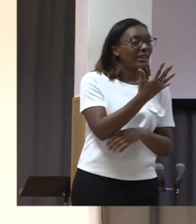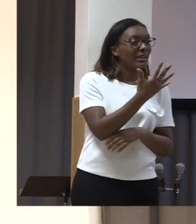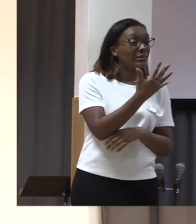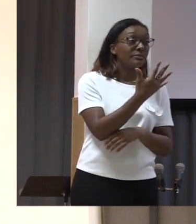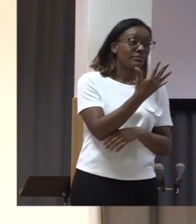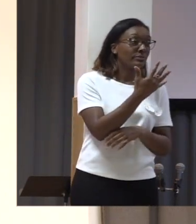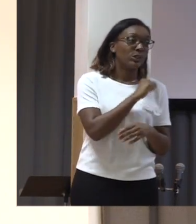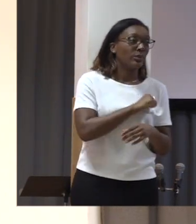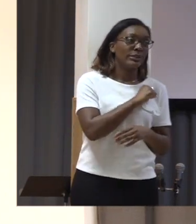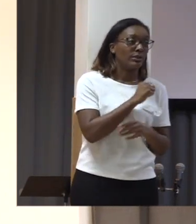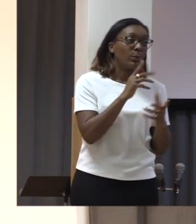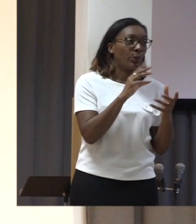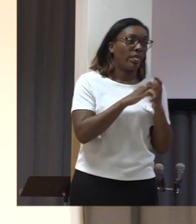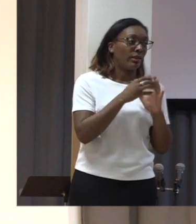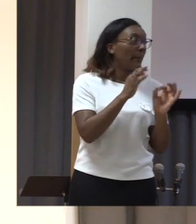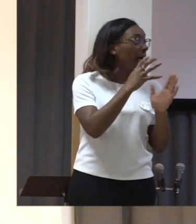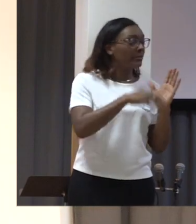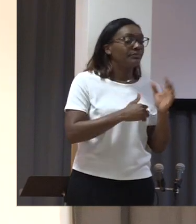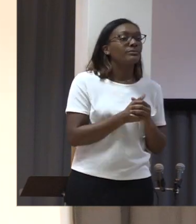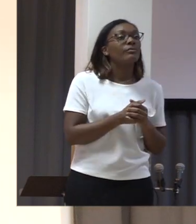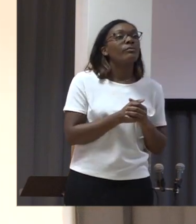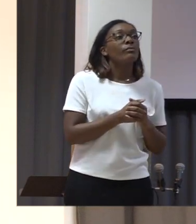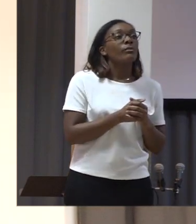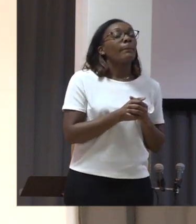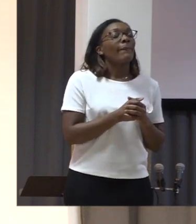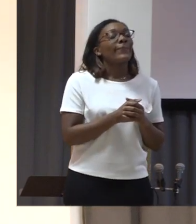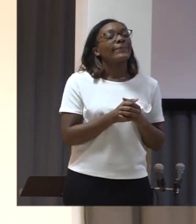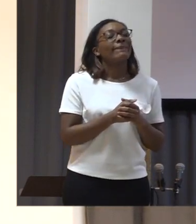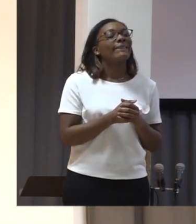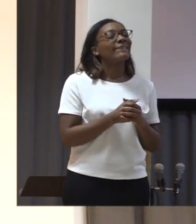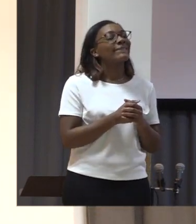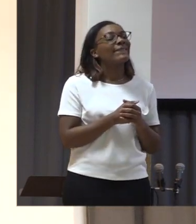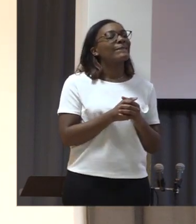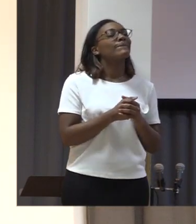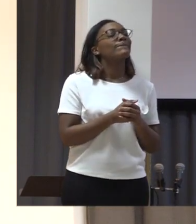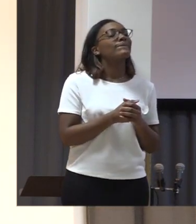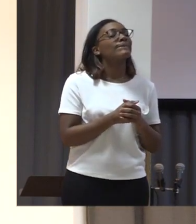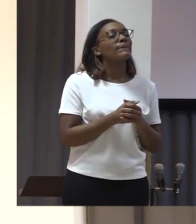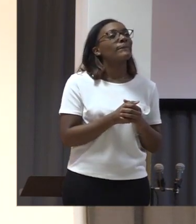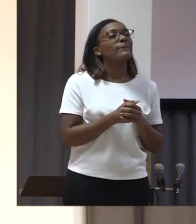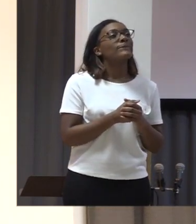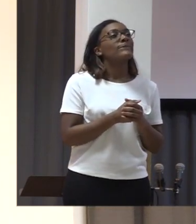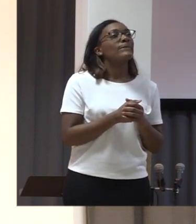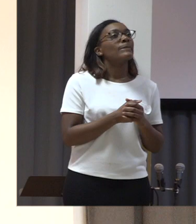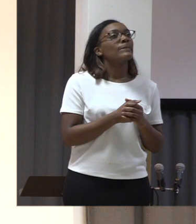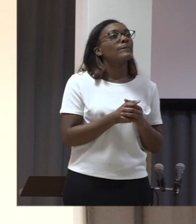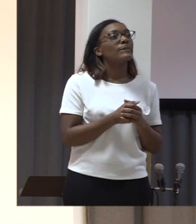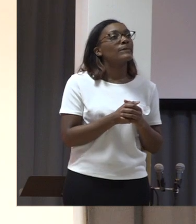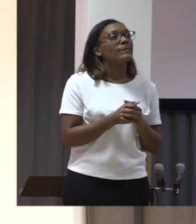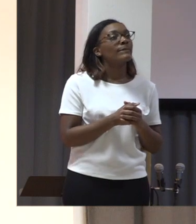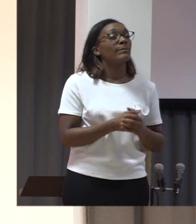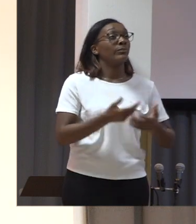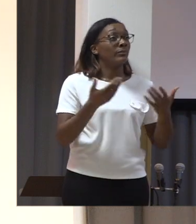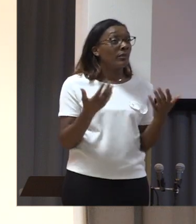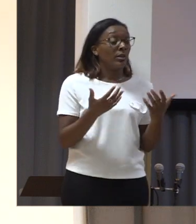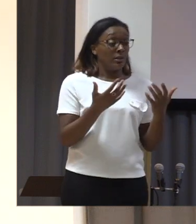qui, à mon avis, est importante pour la compréhension de notre récit. Il est écrit dans notre texte que Samuel était vieux.